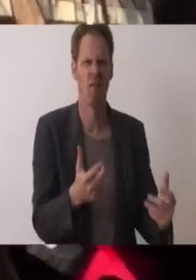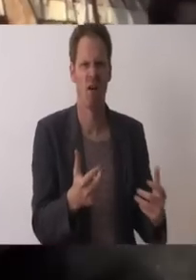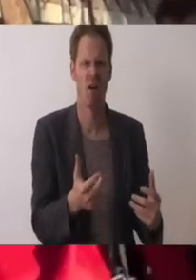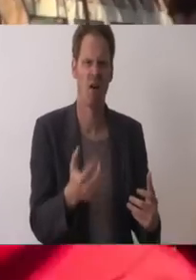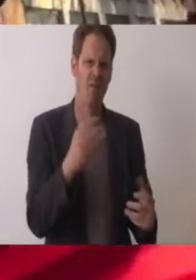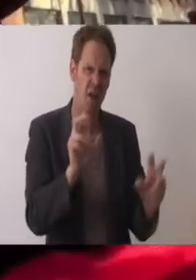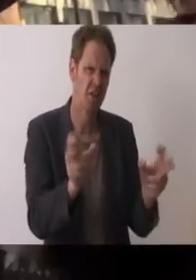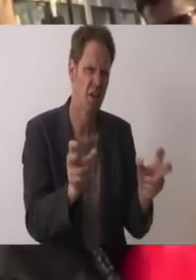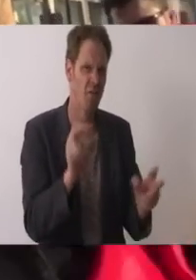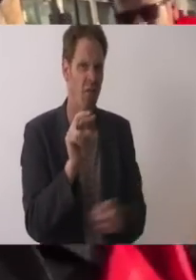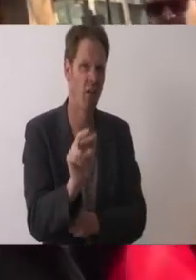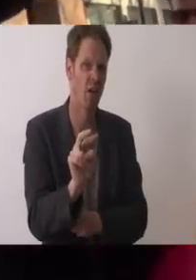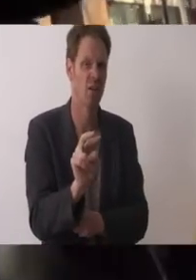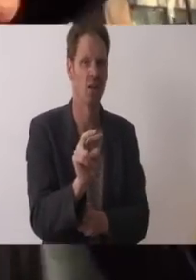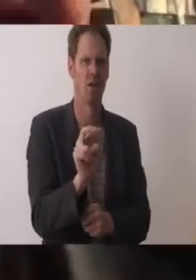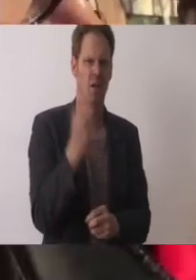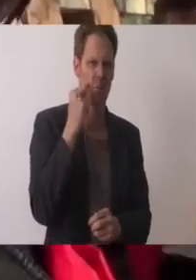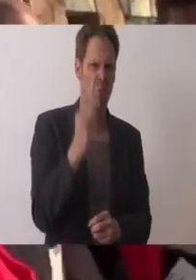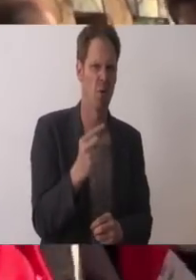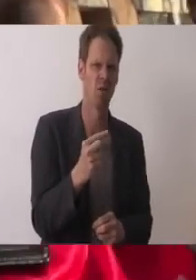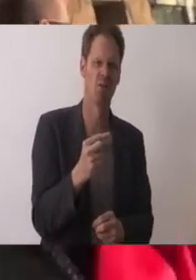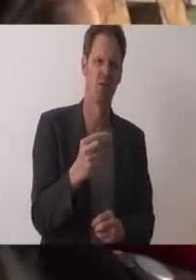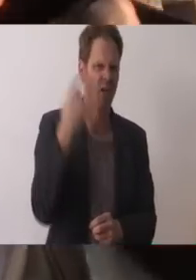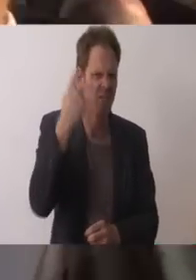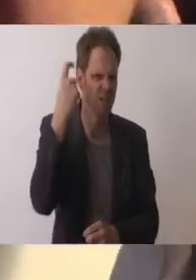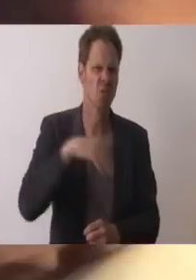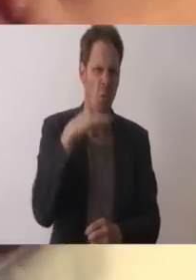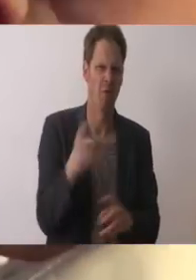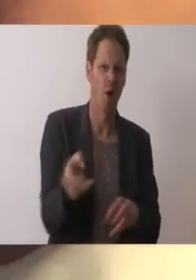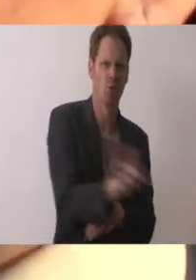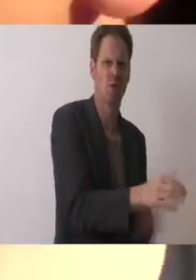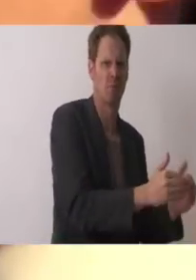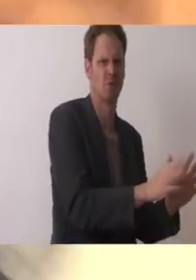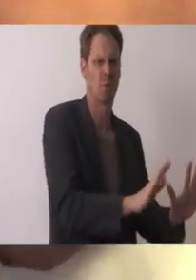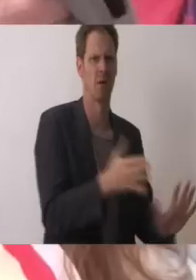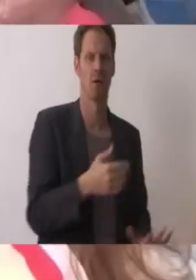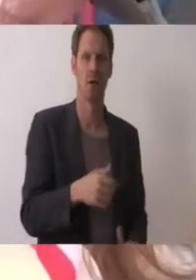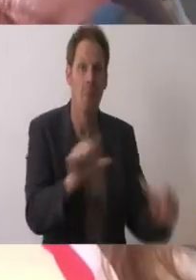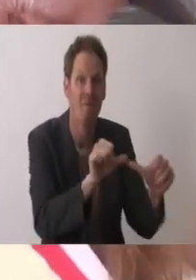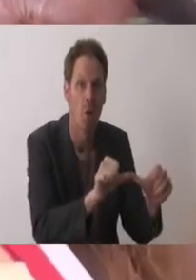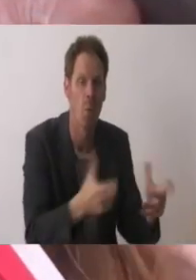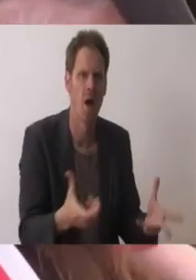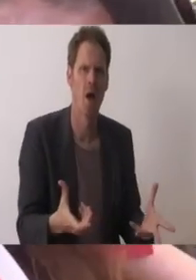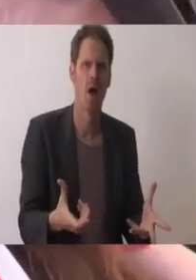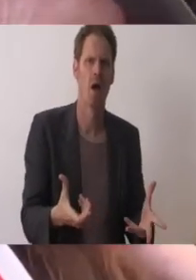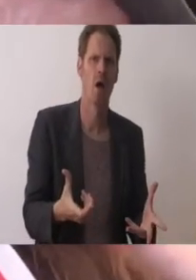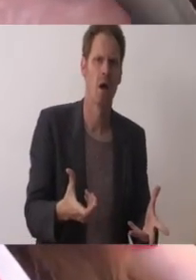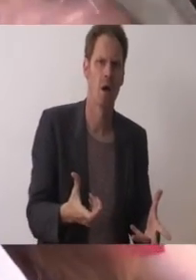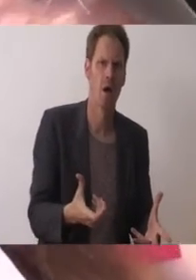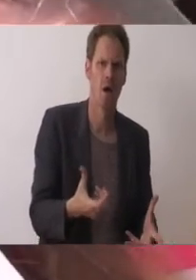peu obtus. On les renvoyer devant la télévision parce qu'ils ont l'air de penser un petit peu trop là tout de suite. Mais qu'est-ce que vous êtes en train de